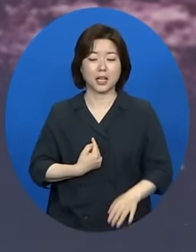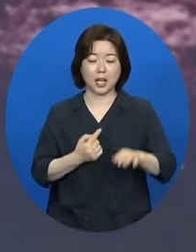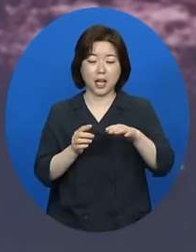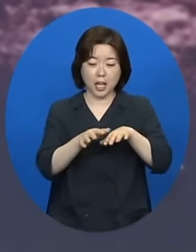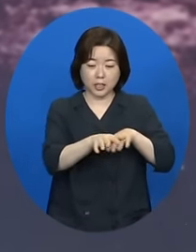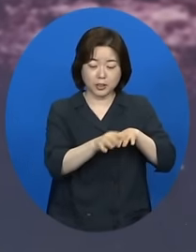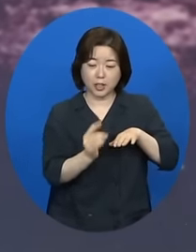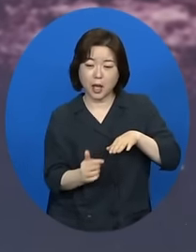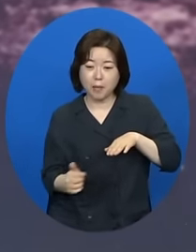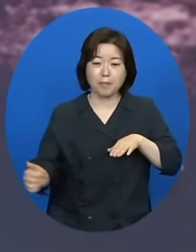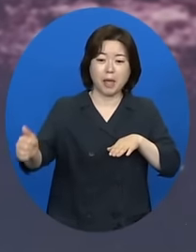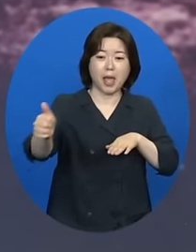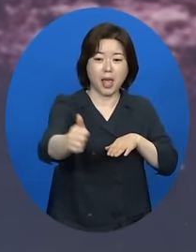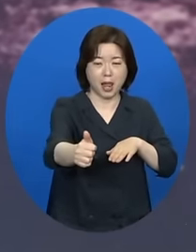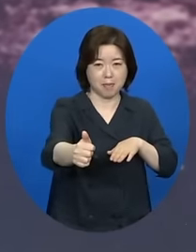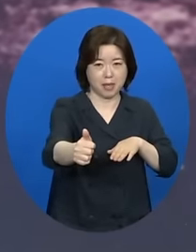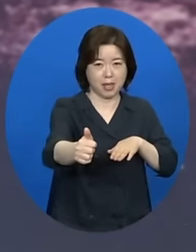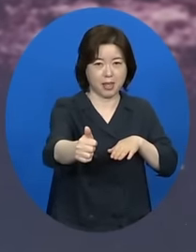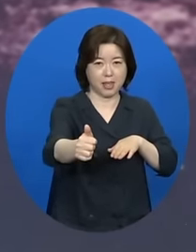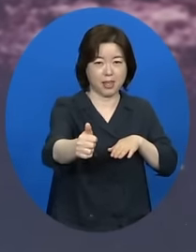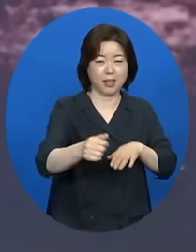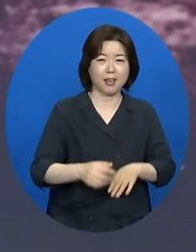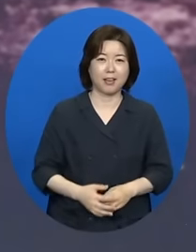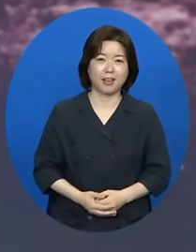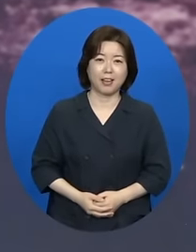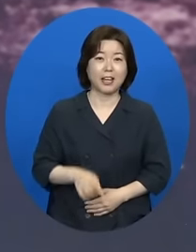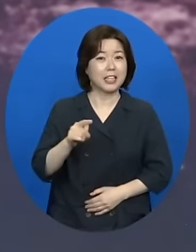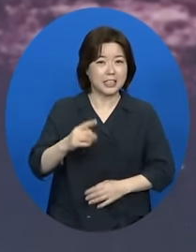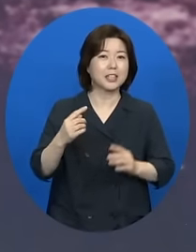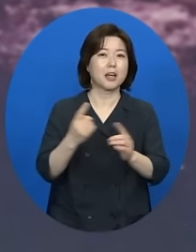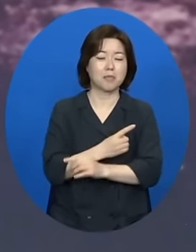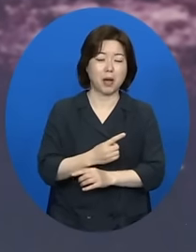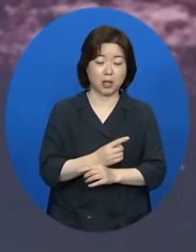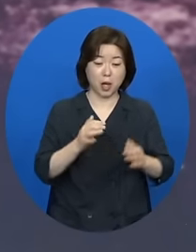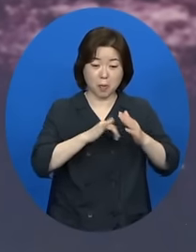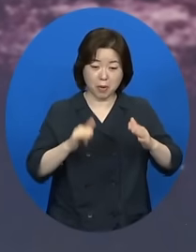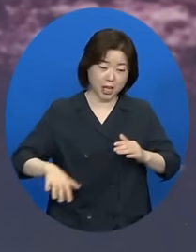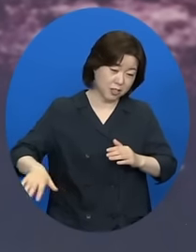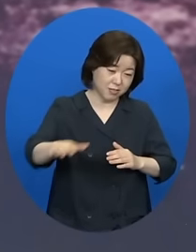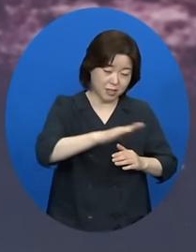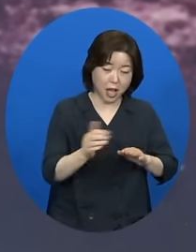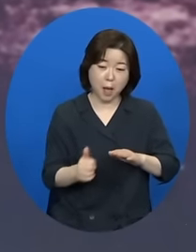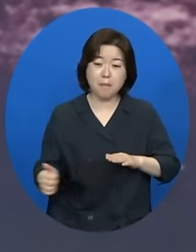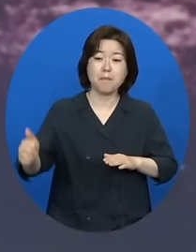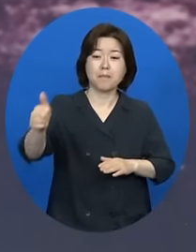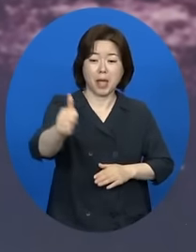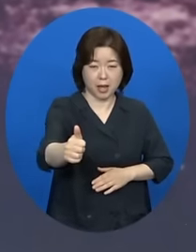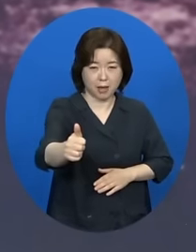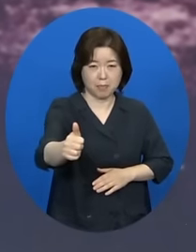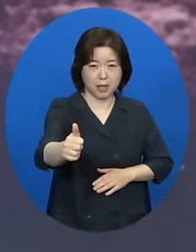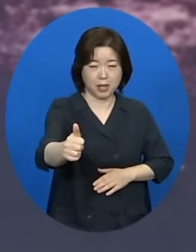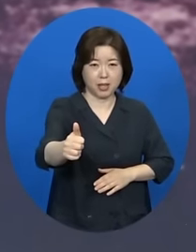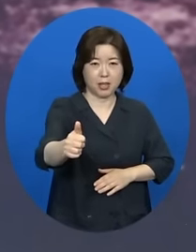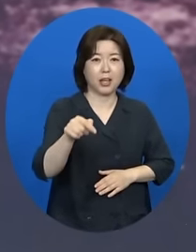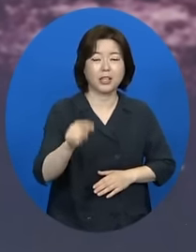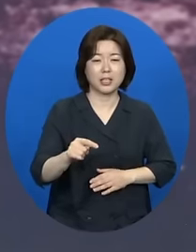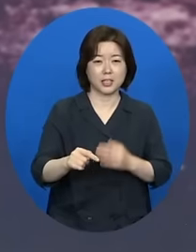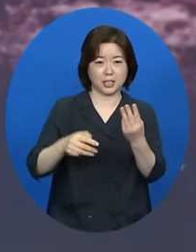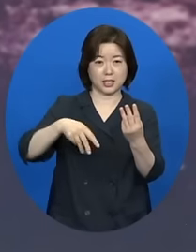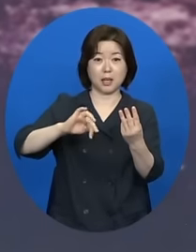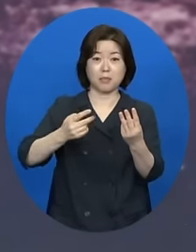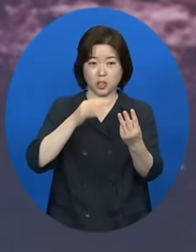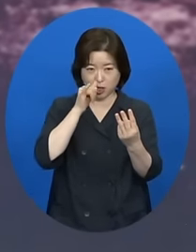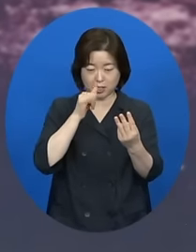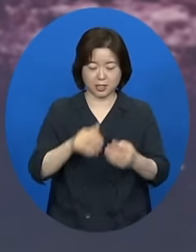맨 앞으로 간다는 거에 있습니다. 그 모든 가족의 맨 앞으로 나아간다는 데 있습니다. 그것이 3절이에요.